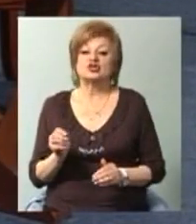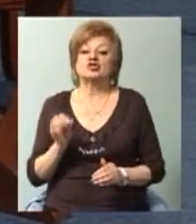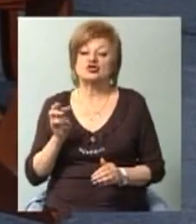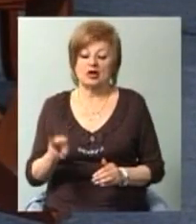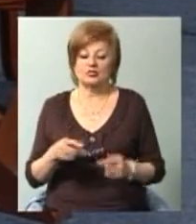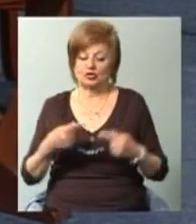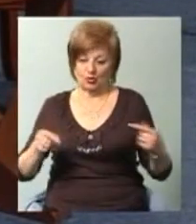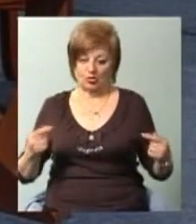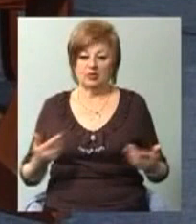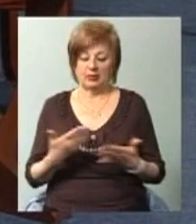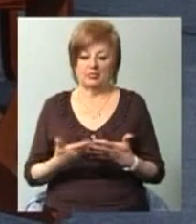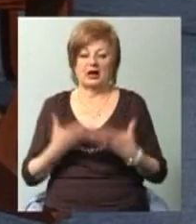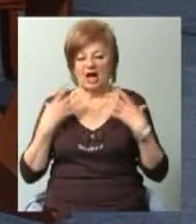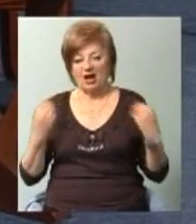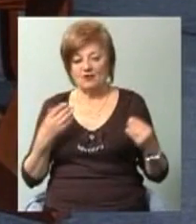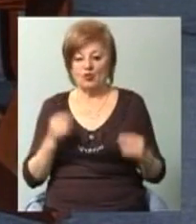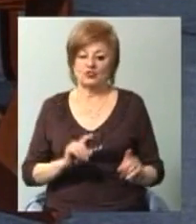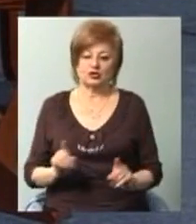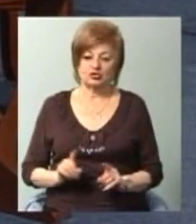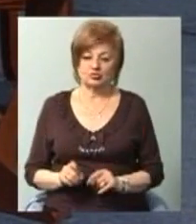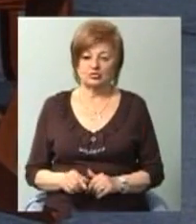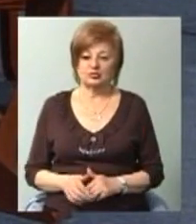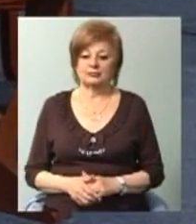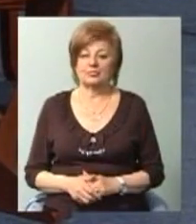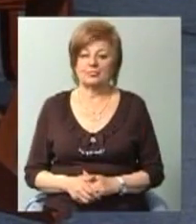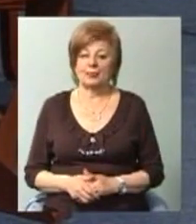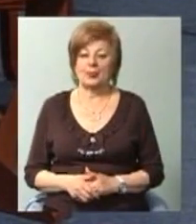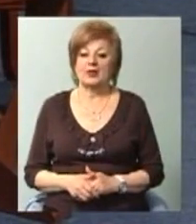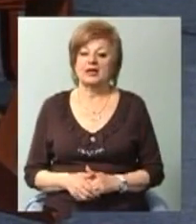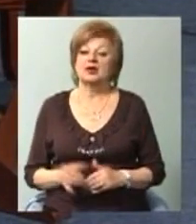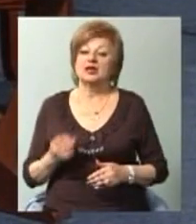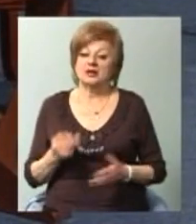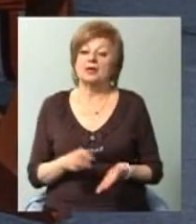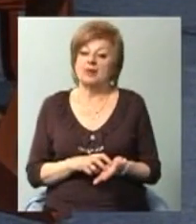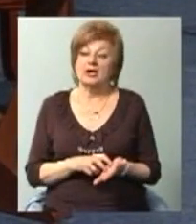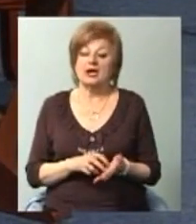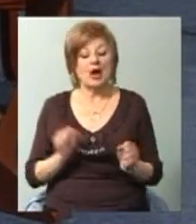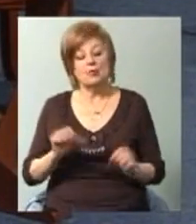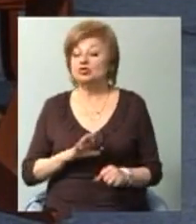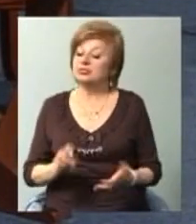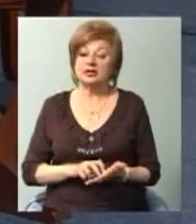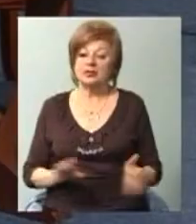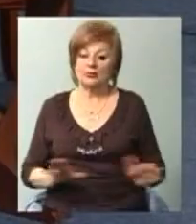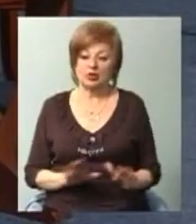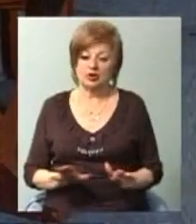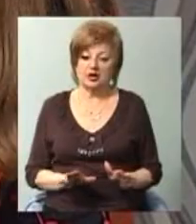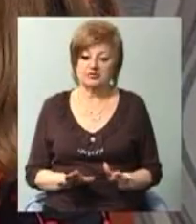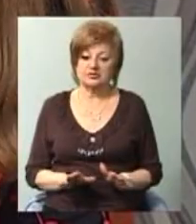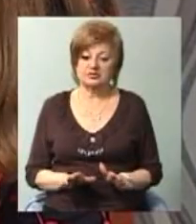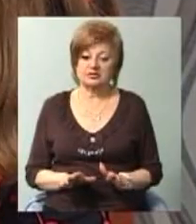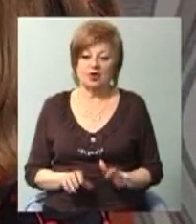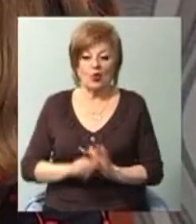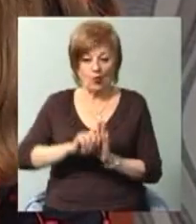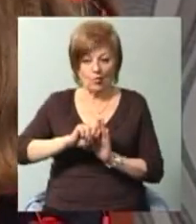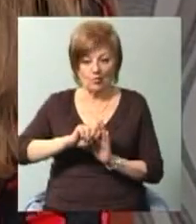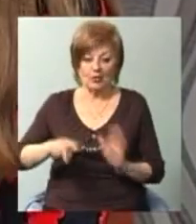них, ну, диків котів. Так, і бояться. А може і не бояться навіть. Вони, може, дуже спритні і тікають від